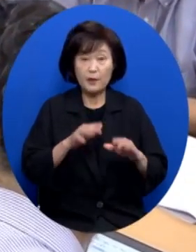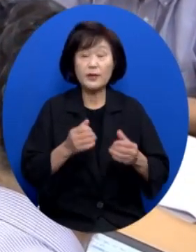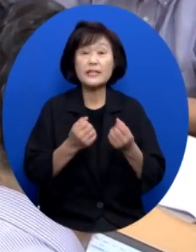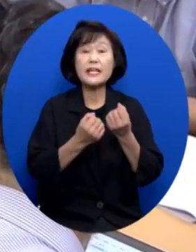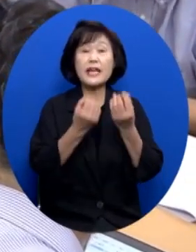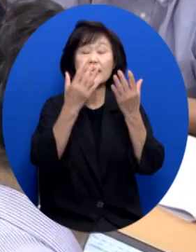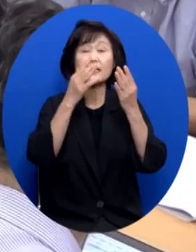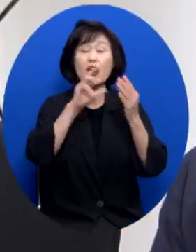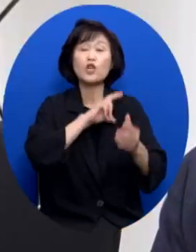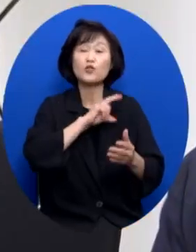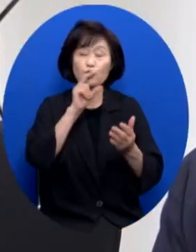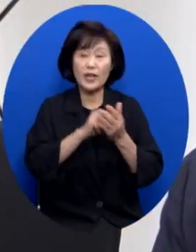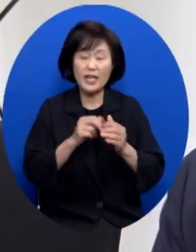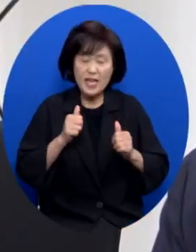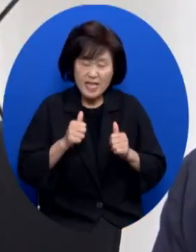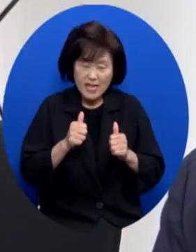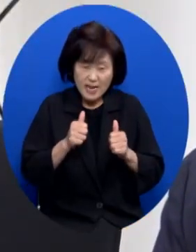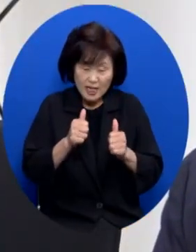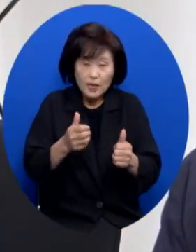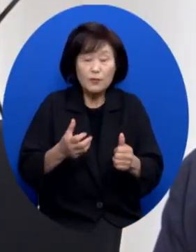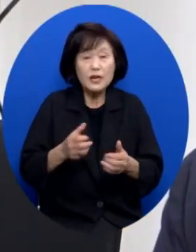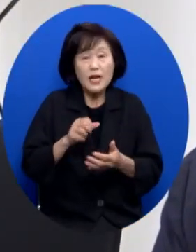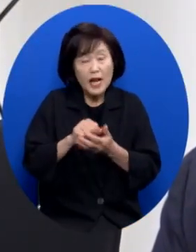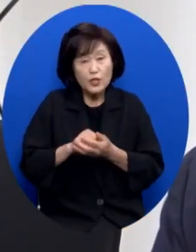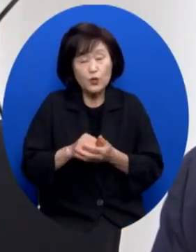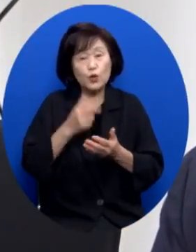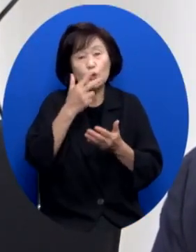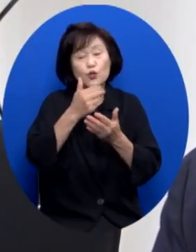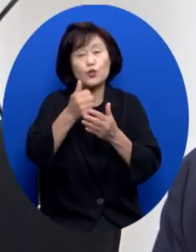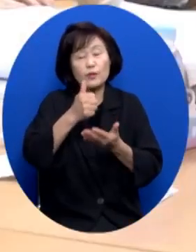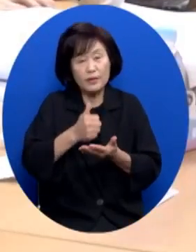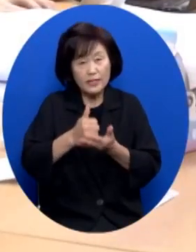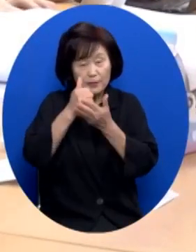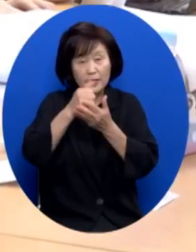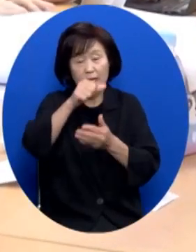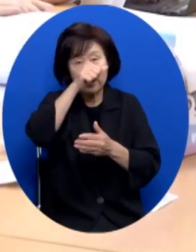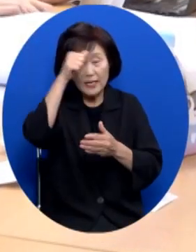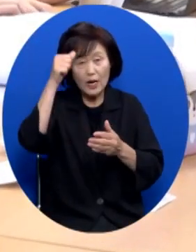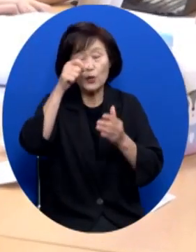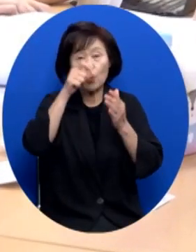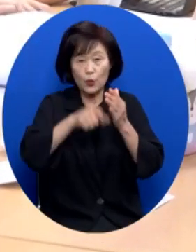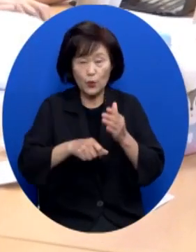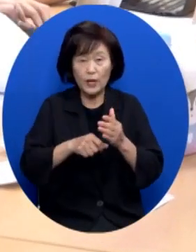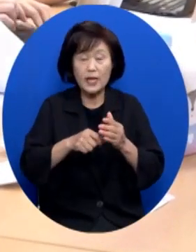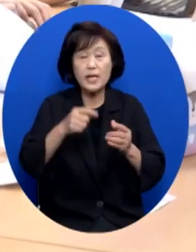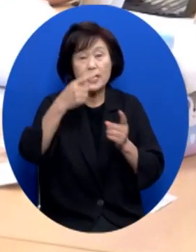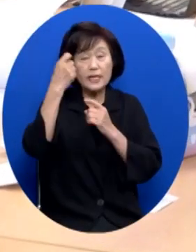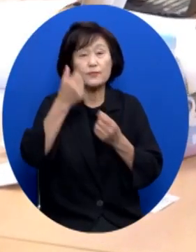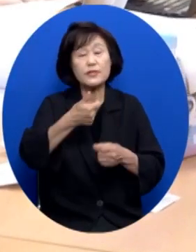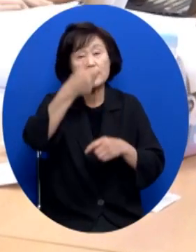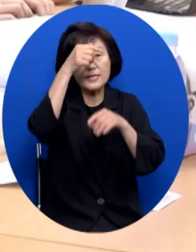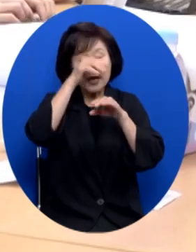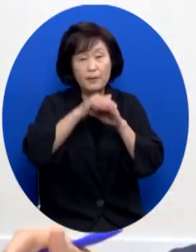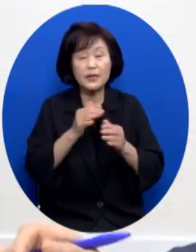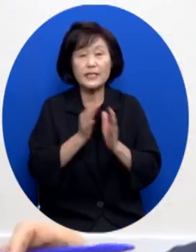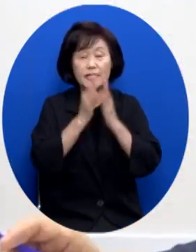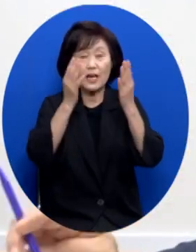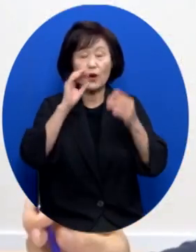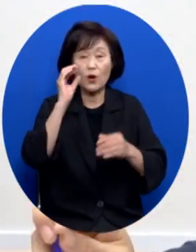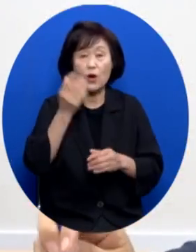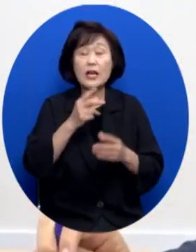대회의 주제를 열심을 품고 주를 섬기는 장로교회로 정했으며 기념예배를 시작으로 성찬식과